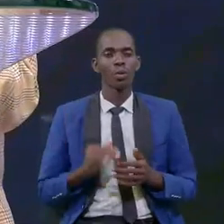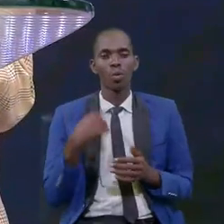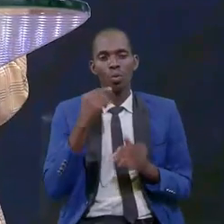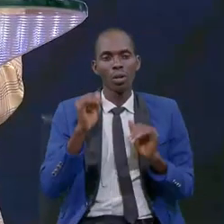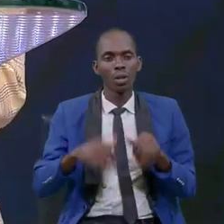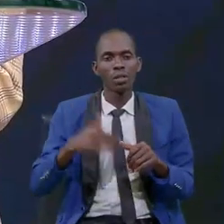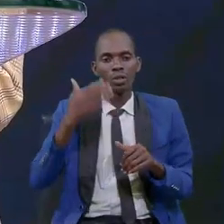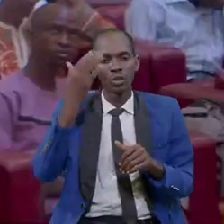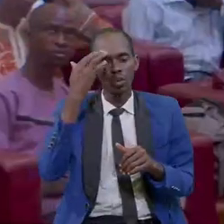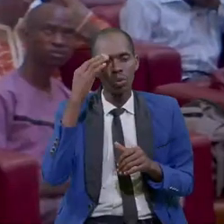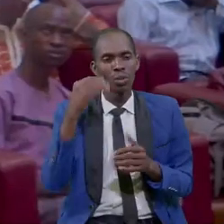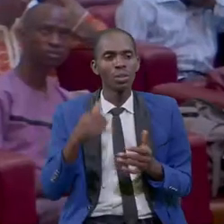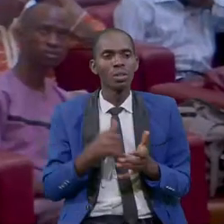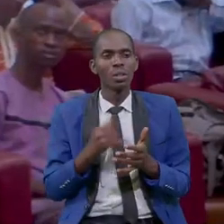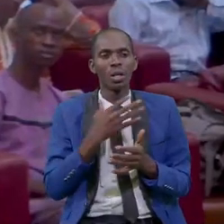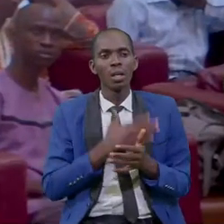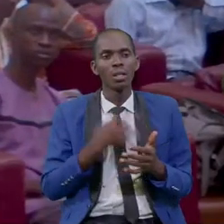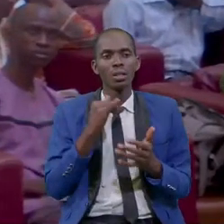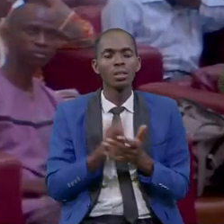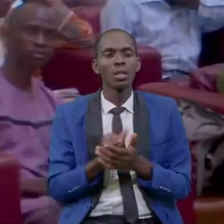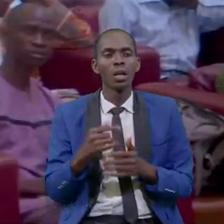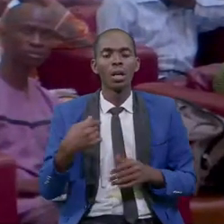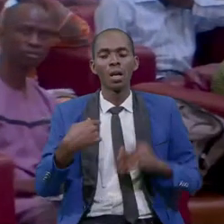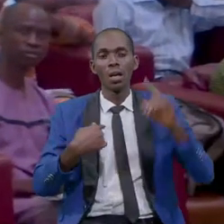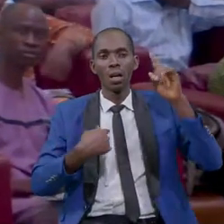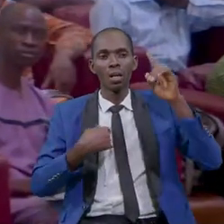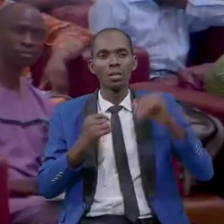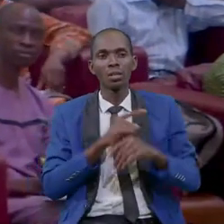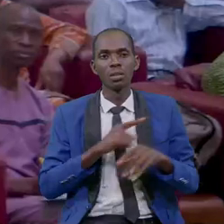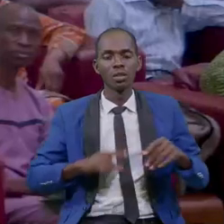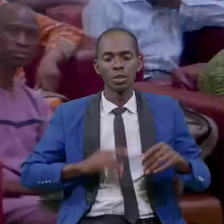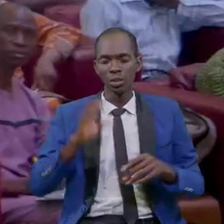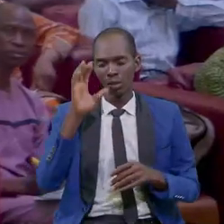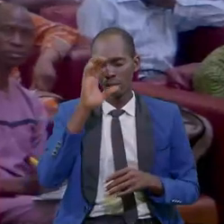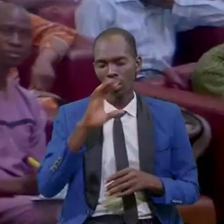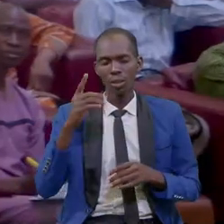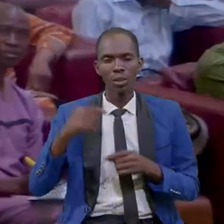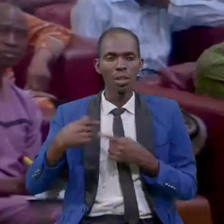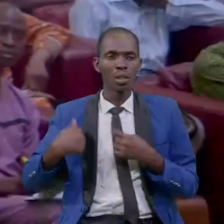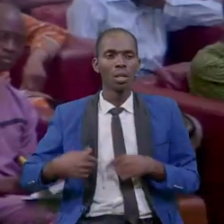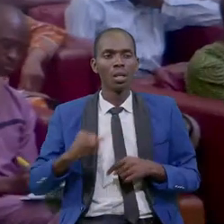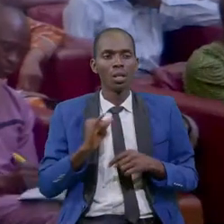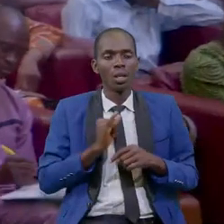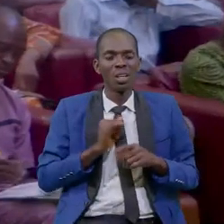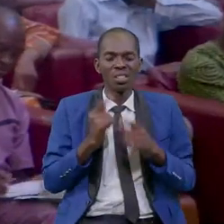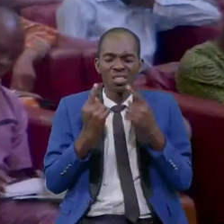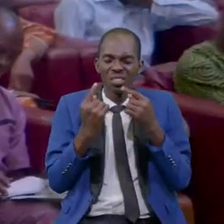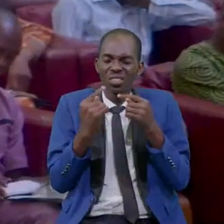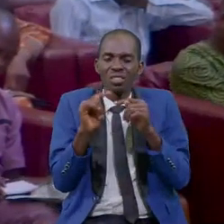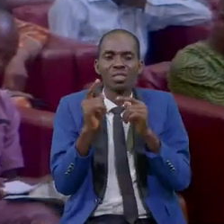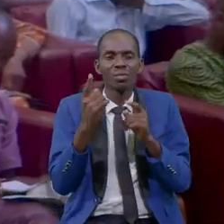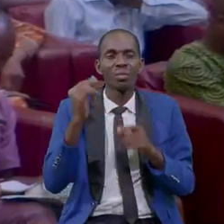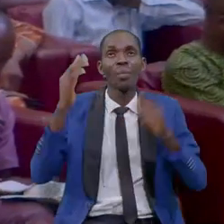dit, « Moi, l'Éternel, j'éprouve le cœur, je sonde les reins, pour rendre